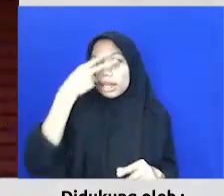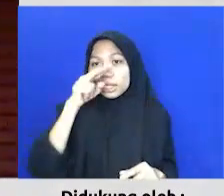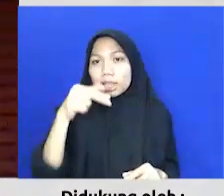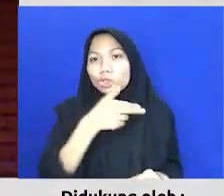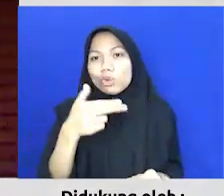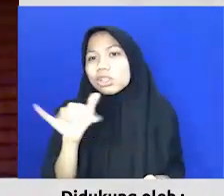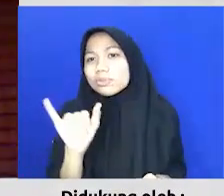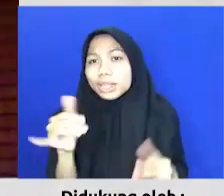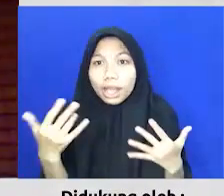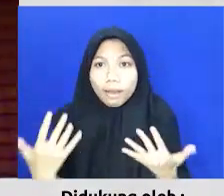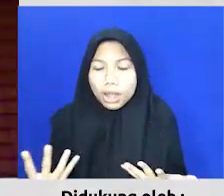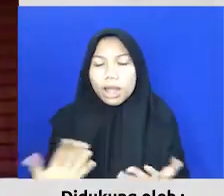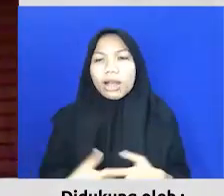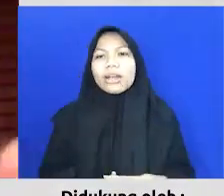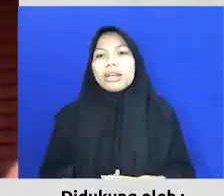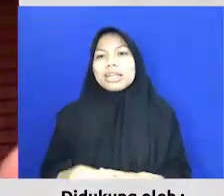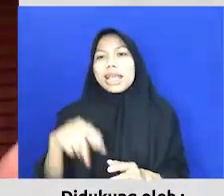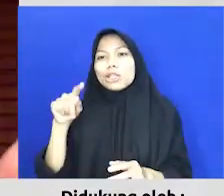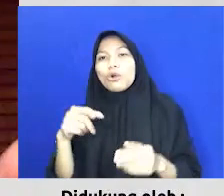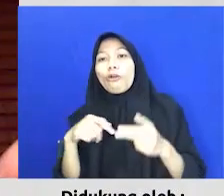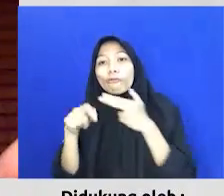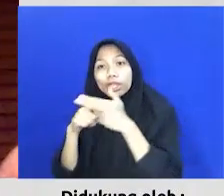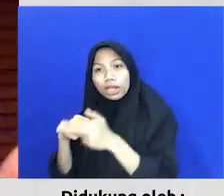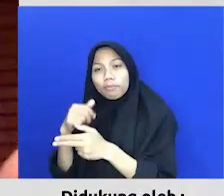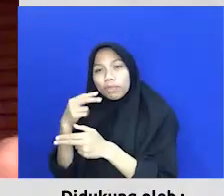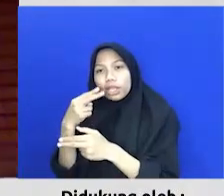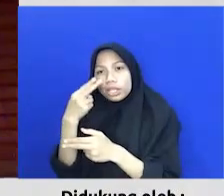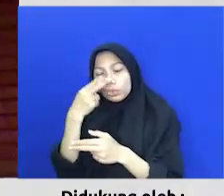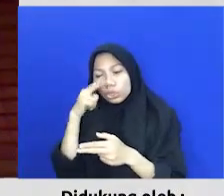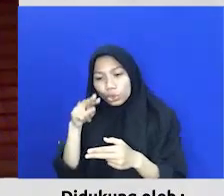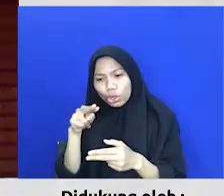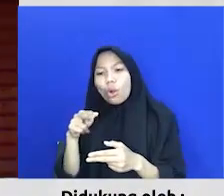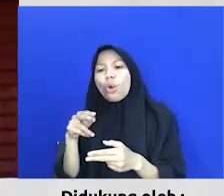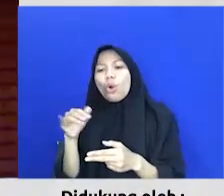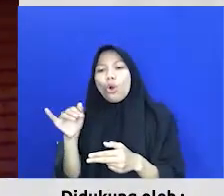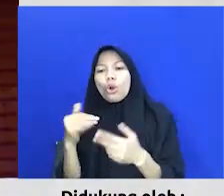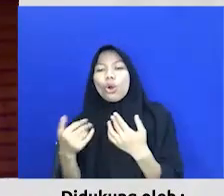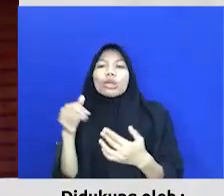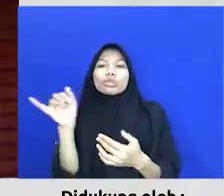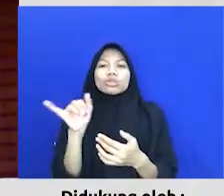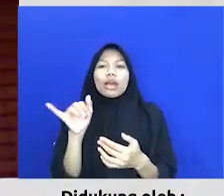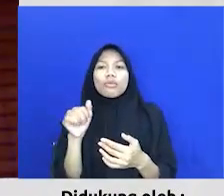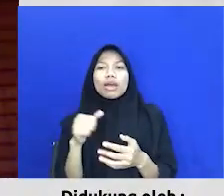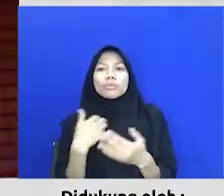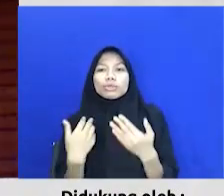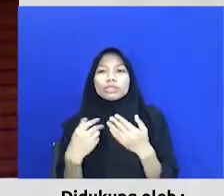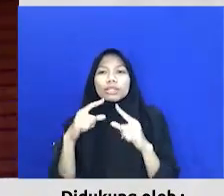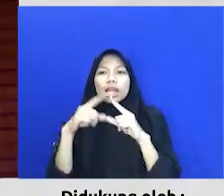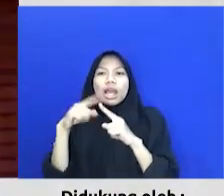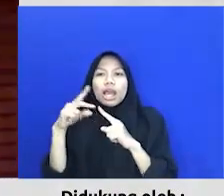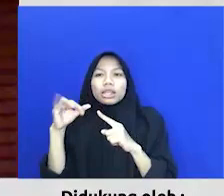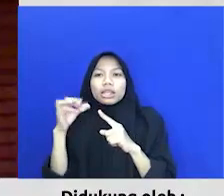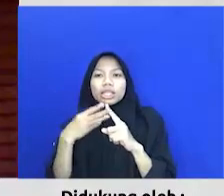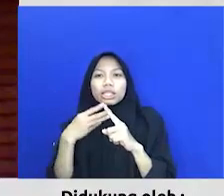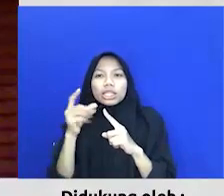itu semua adalah produk angkatan yang memang sangat-sangat punya basis gagasan yang jelas gitu soal Indonesia yang baru